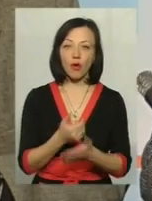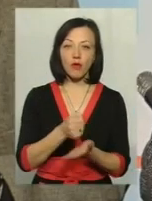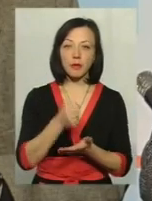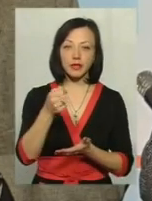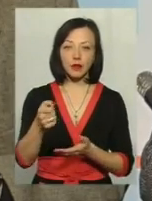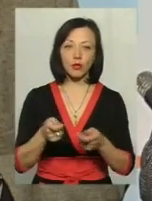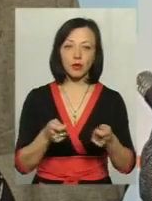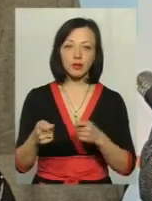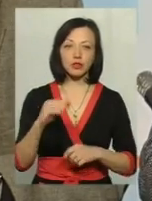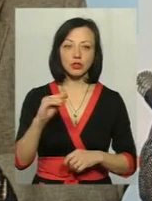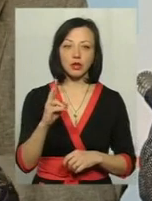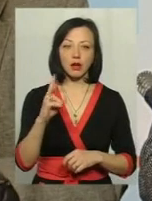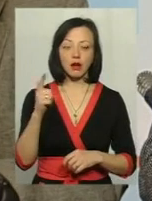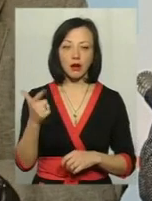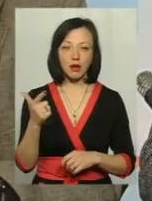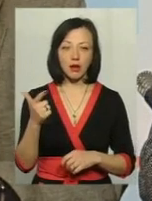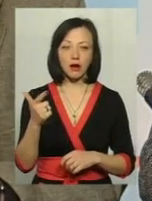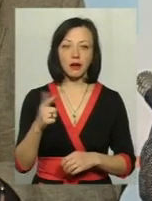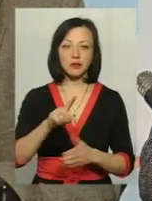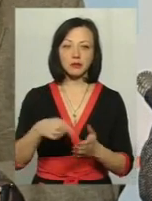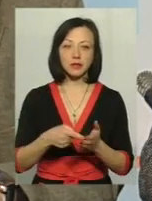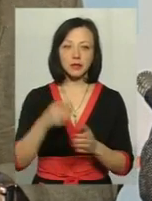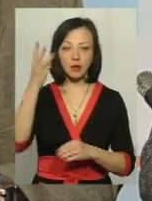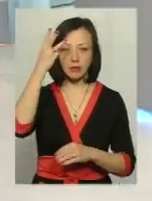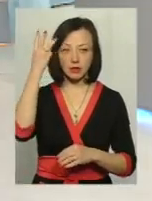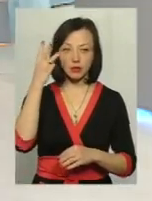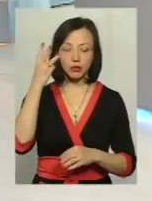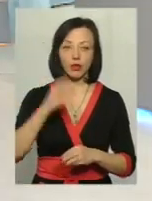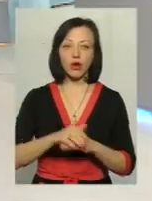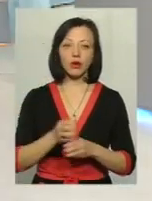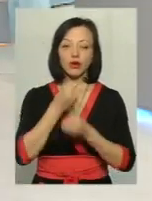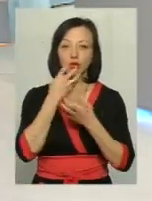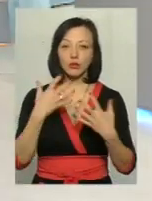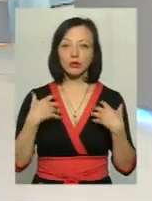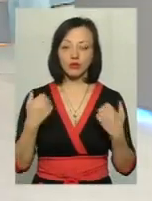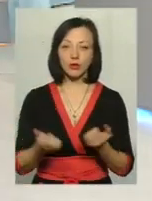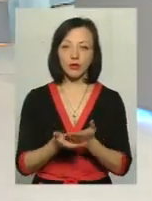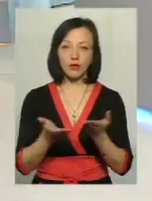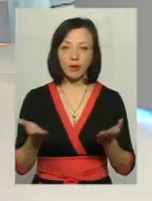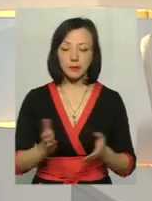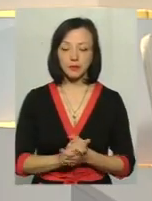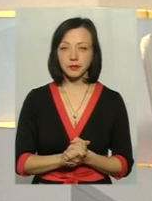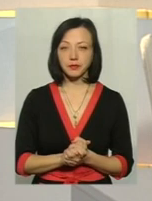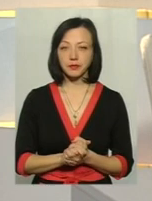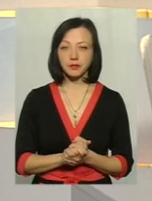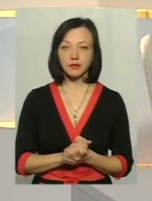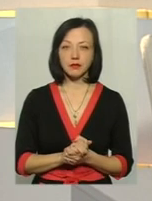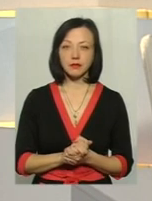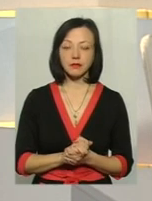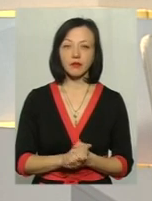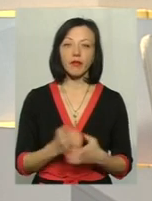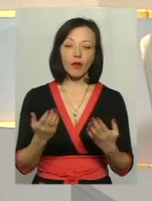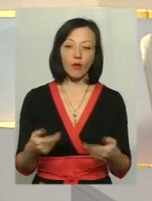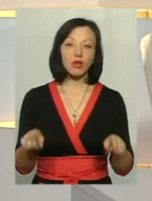начальник управління ЖКХ міста Хмельницького. Доброго здоров'я, шановні гості. Власне, от